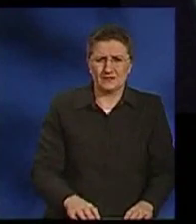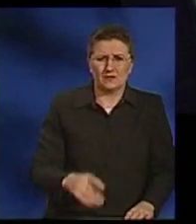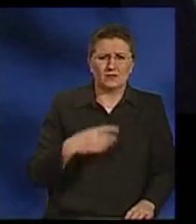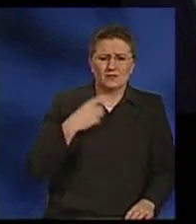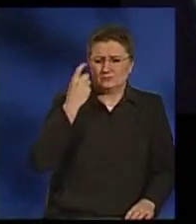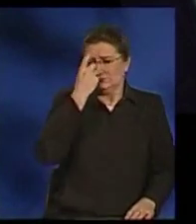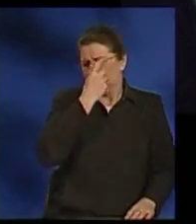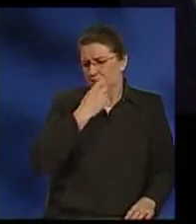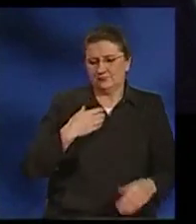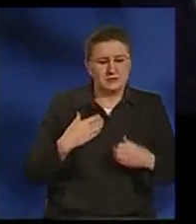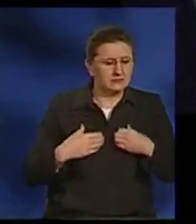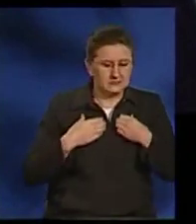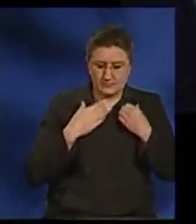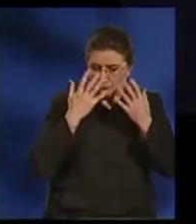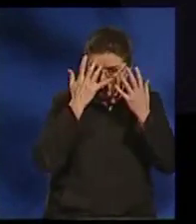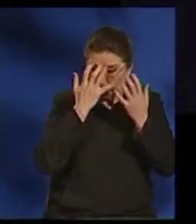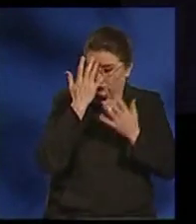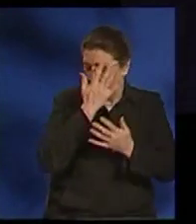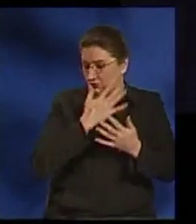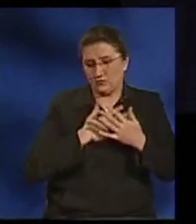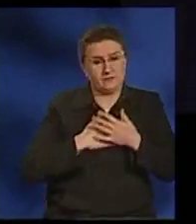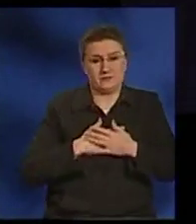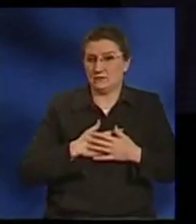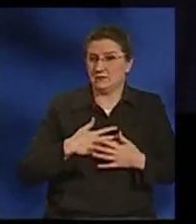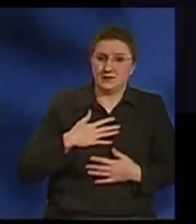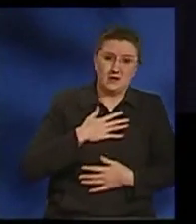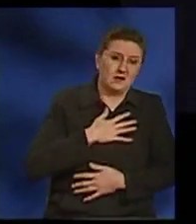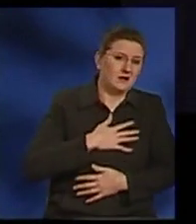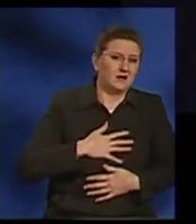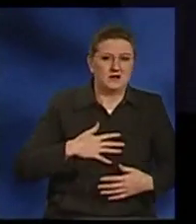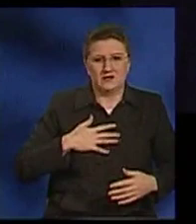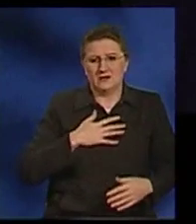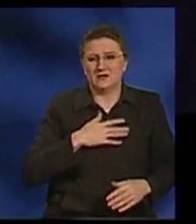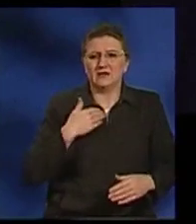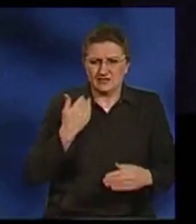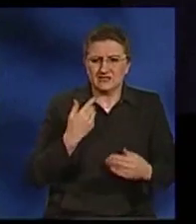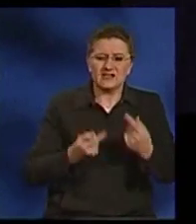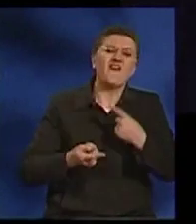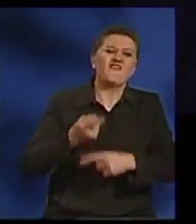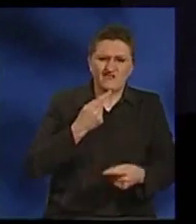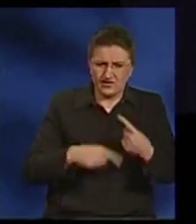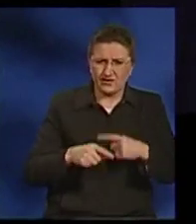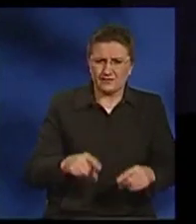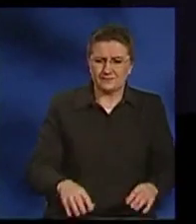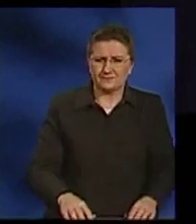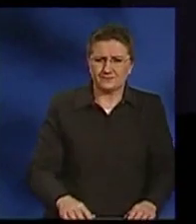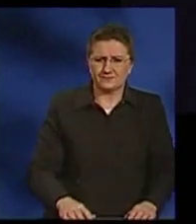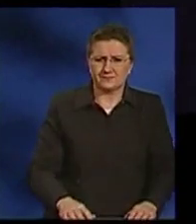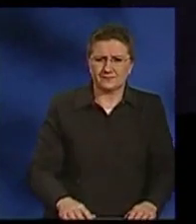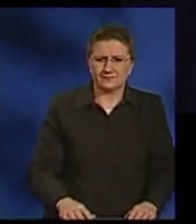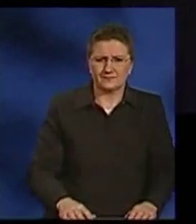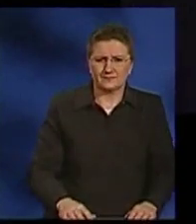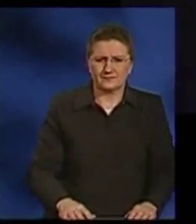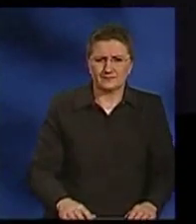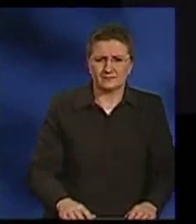глазах Лаля, мне страшно Ох Не бойся Я тебе помогу Я сейчас же вернусь Папс Папс